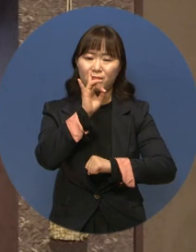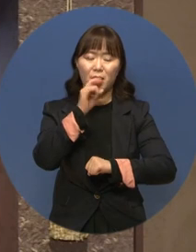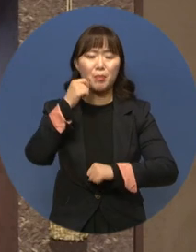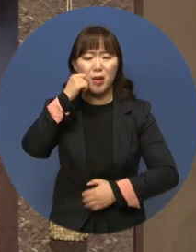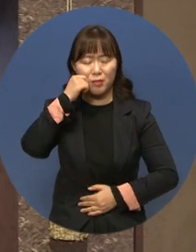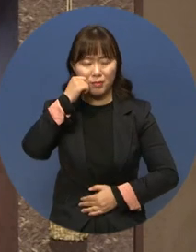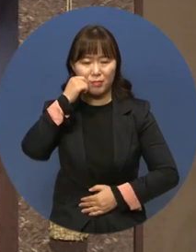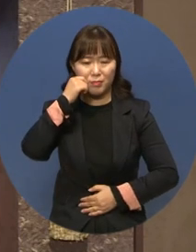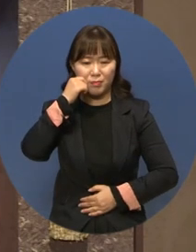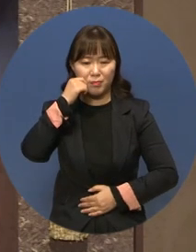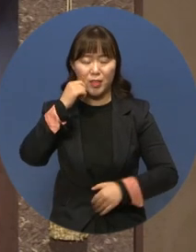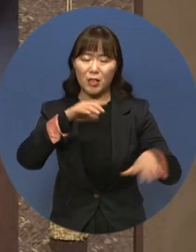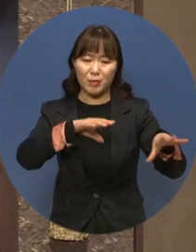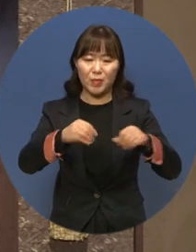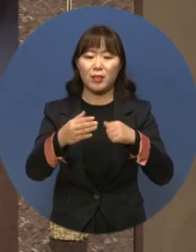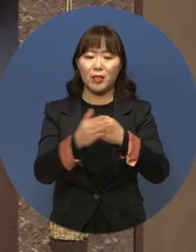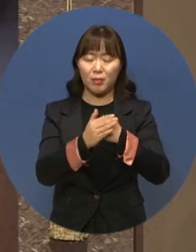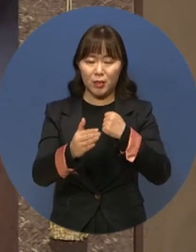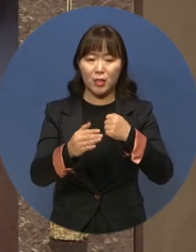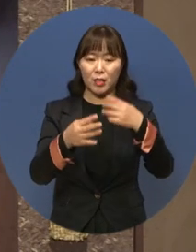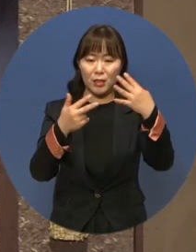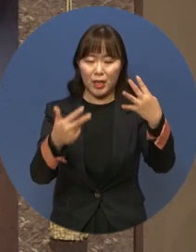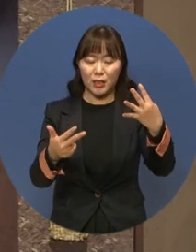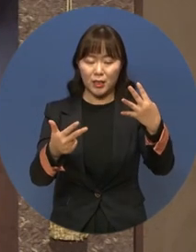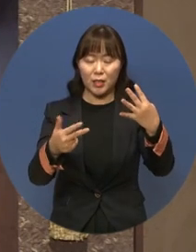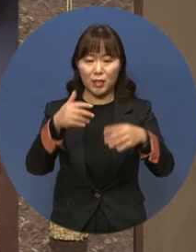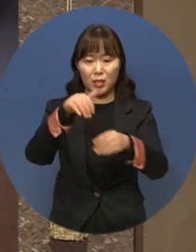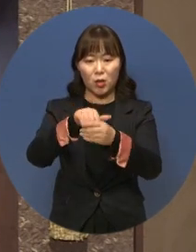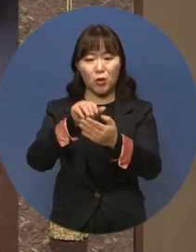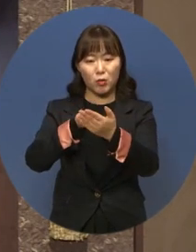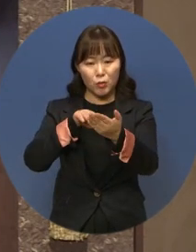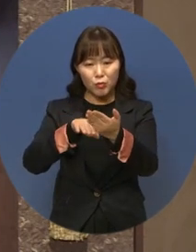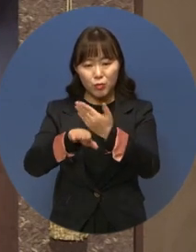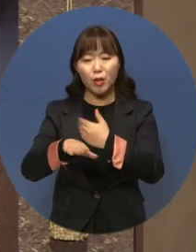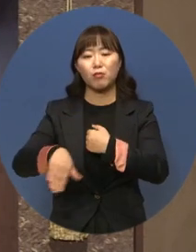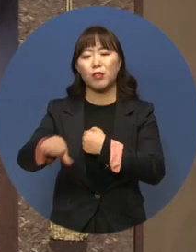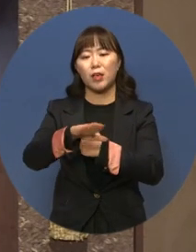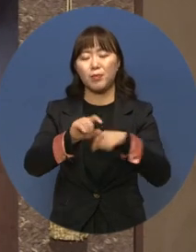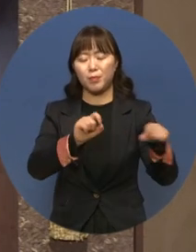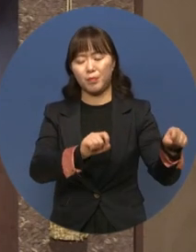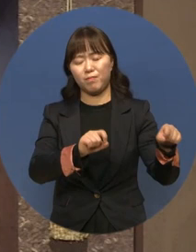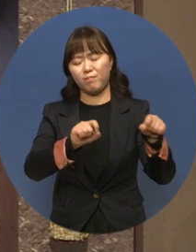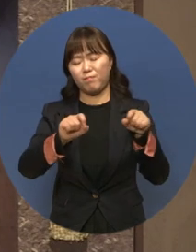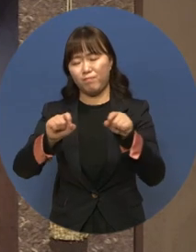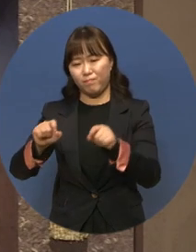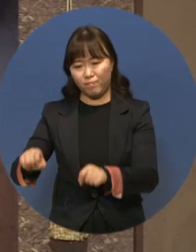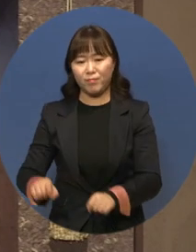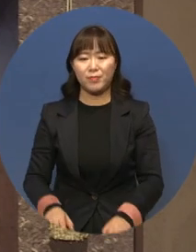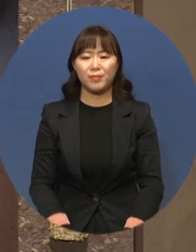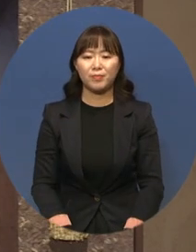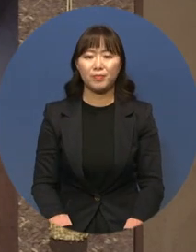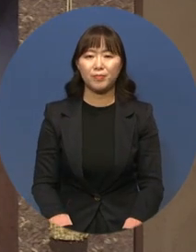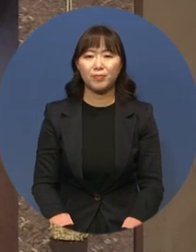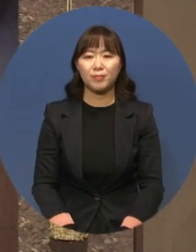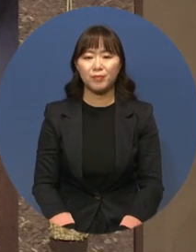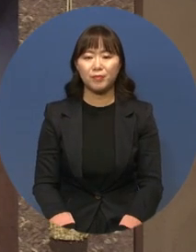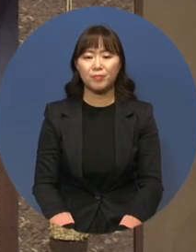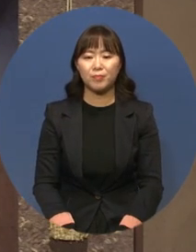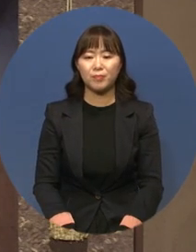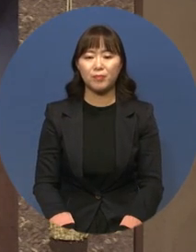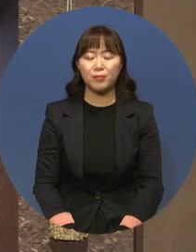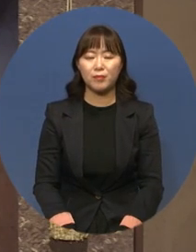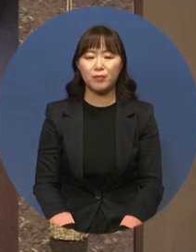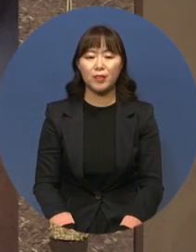돼 있어요. 그래서 이제 4.7 이후로 저희가 좀 연기를 해놓은 그런 상황입니다.